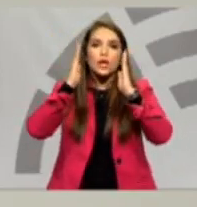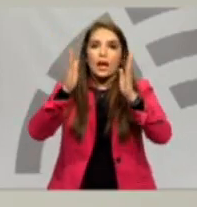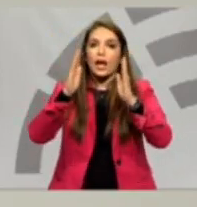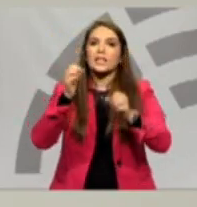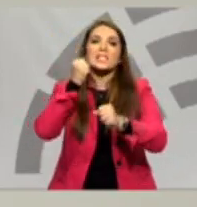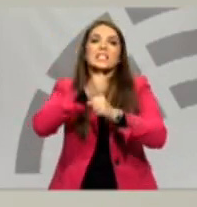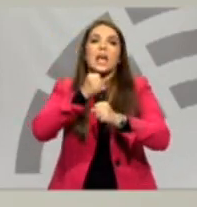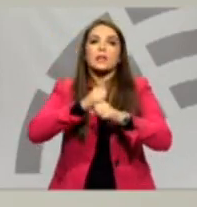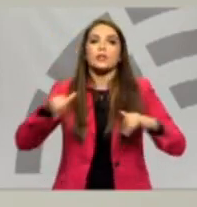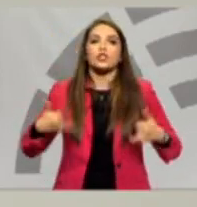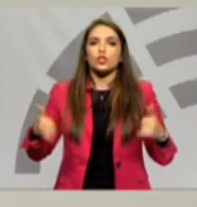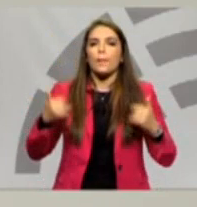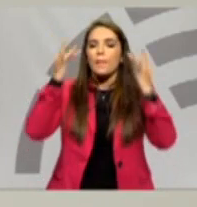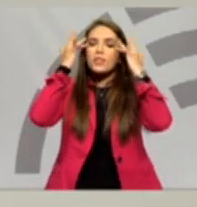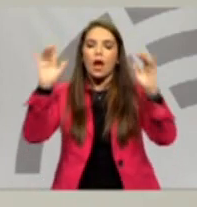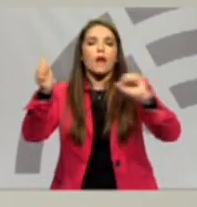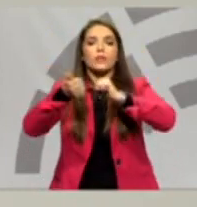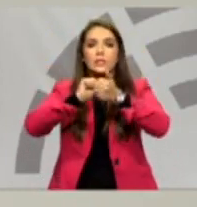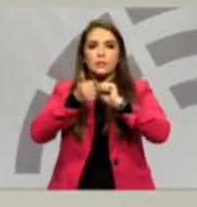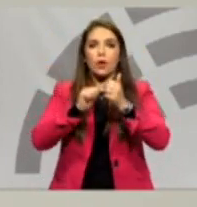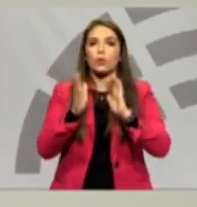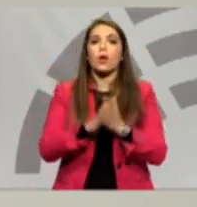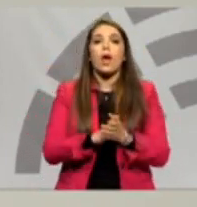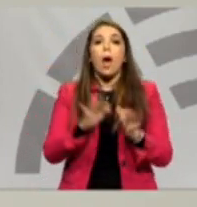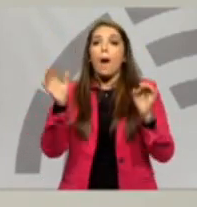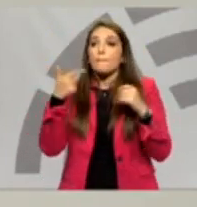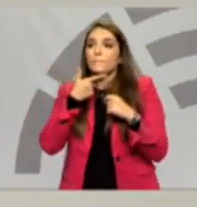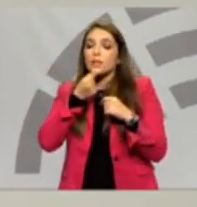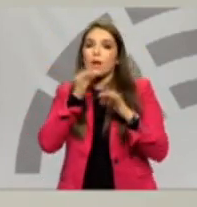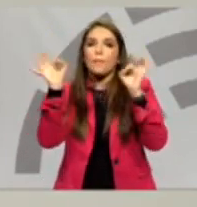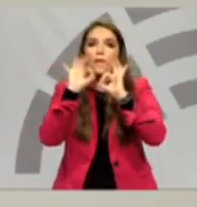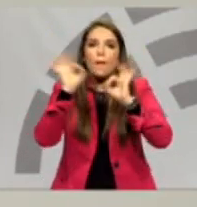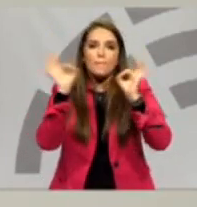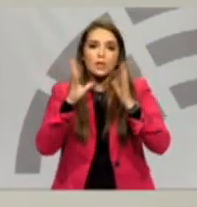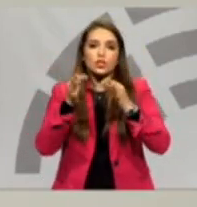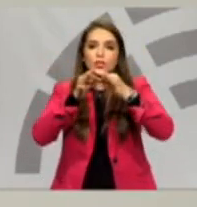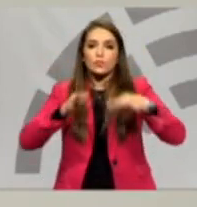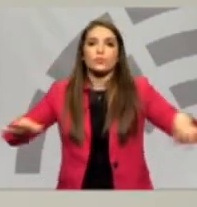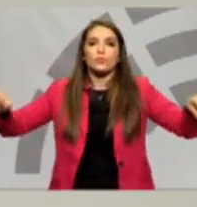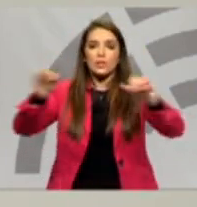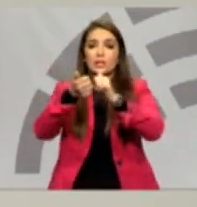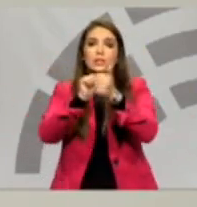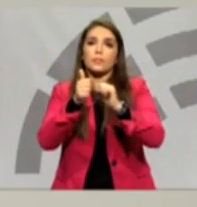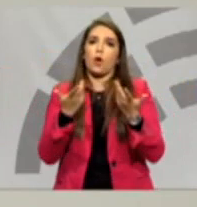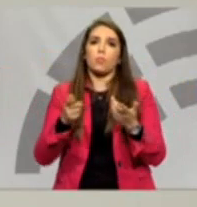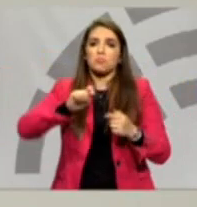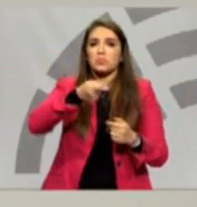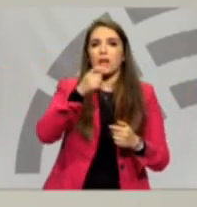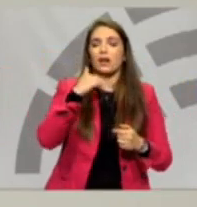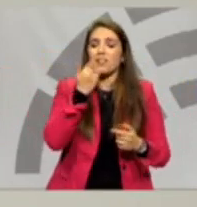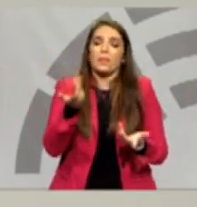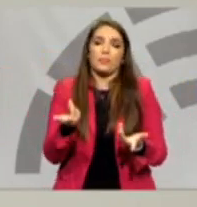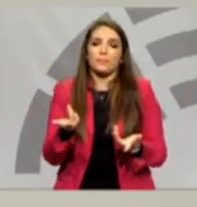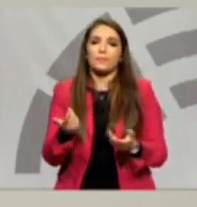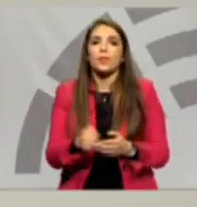والثقافه والرياضه في كل هذه المناطق خاطر مش معقول مثلا انه دار الشباب في الخزانات بتقعد مسكره اربع